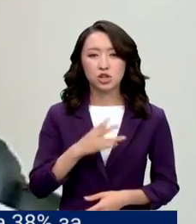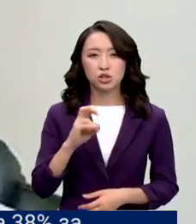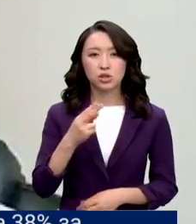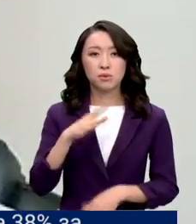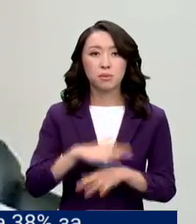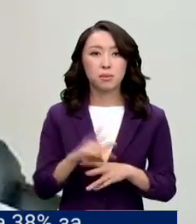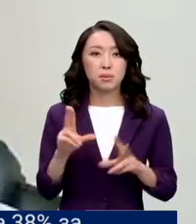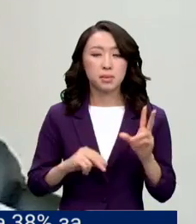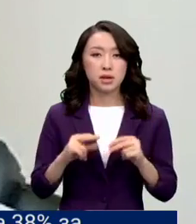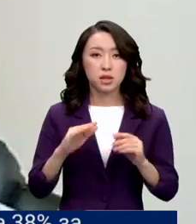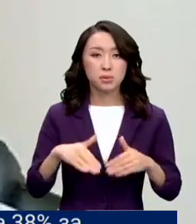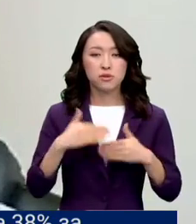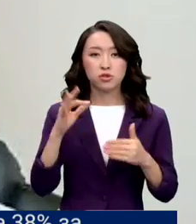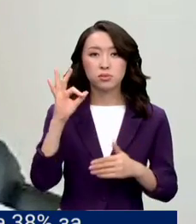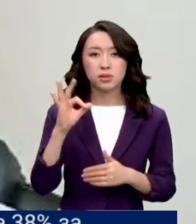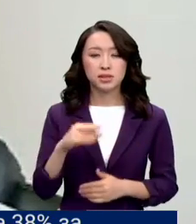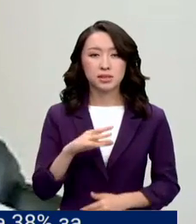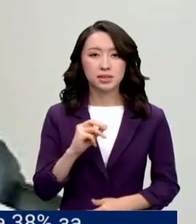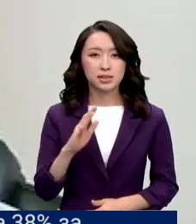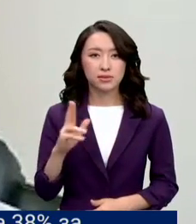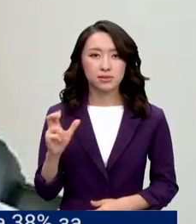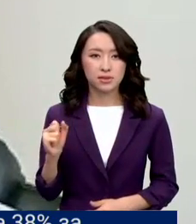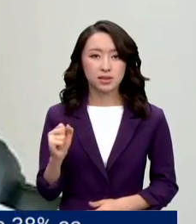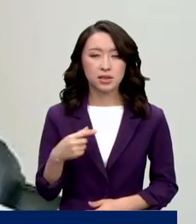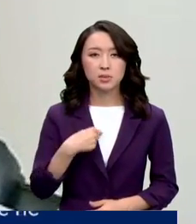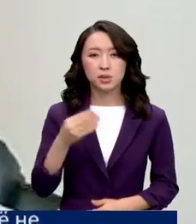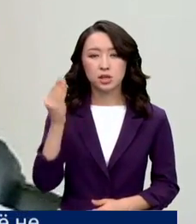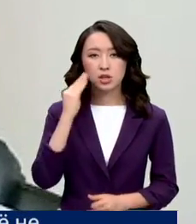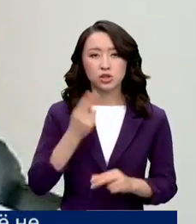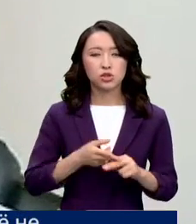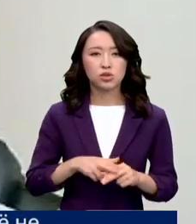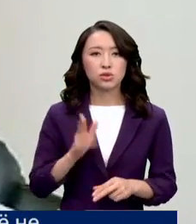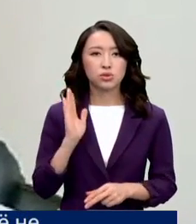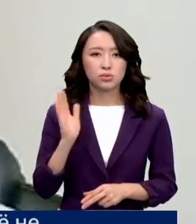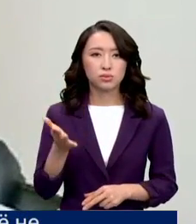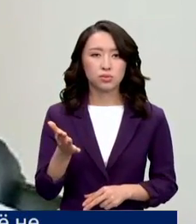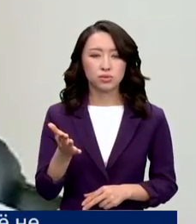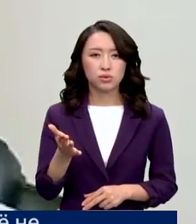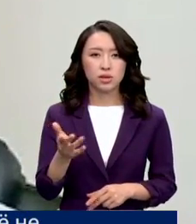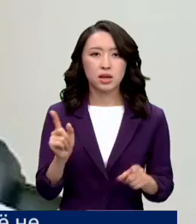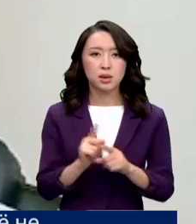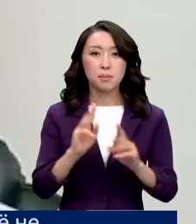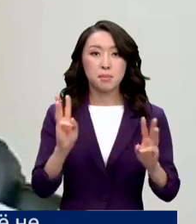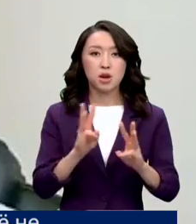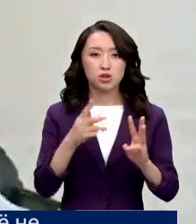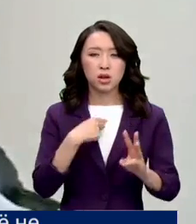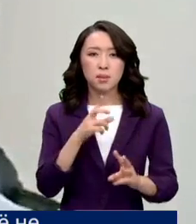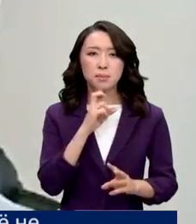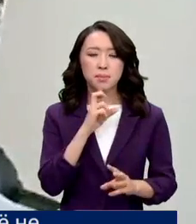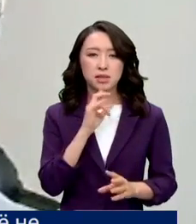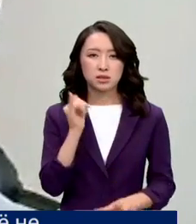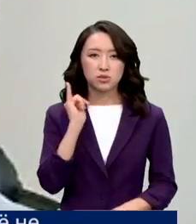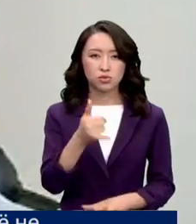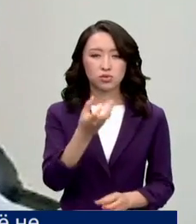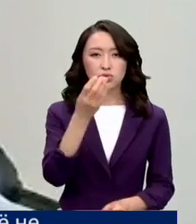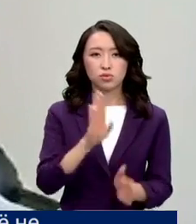банк попытается повышать процентную ставку, мне кажется, это будет, знаете, вот как пожар тушить бензином. Да?